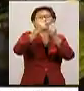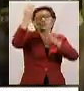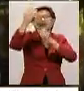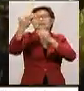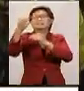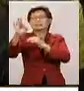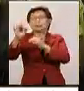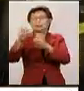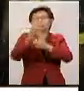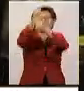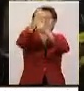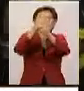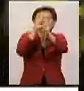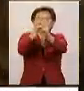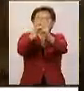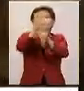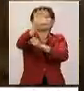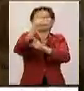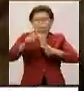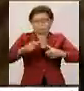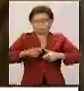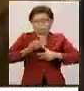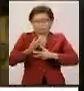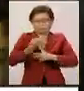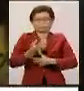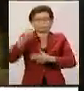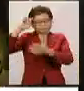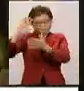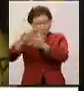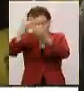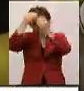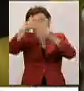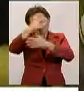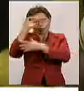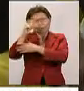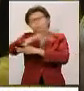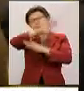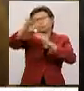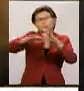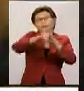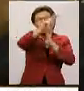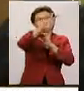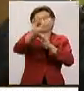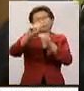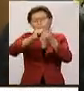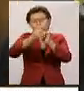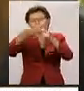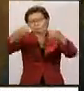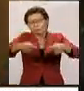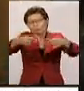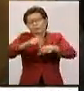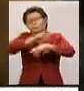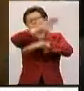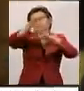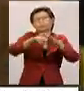ke-19 dengan sasaran 50 pingat emas. Keyakinan itu disandarkan oleh beliau kerana semua 29 jenis sukan dipertandingkan di